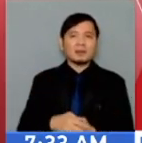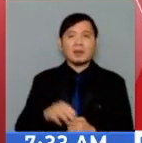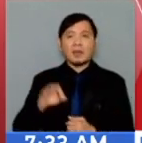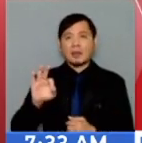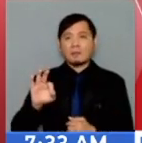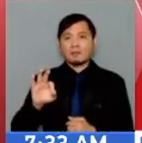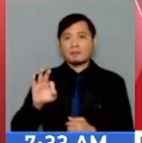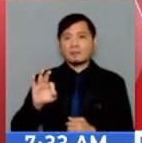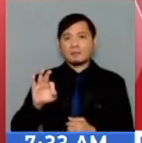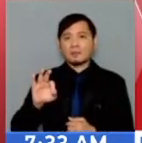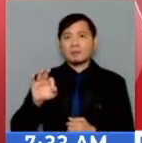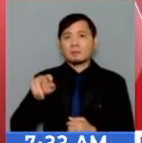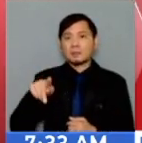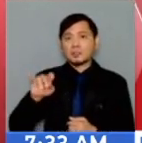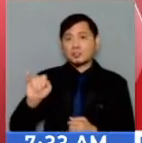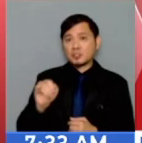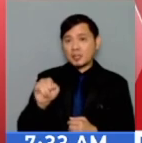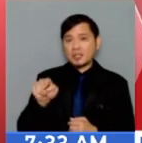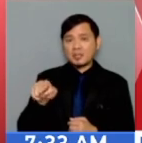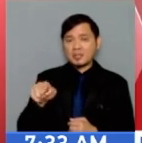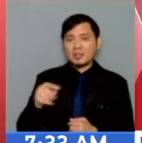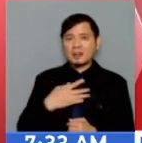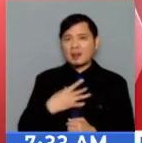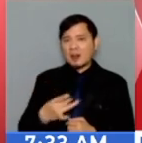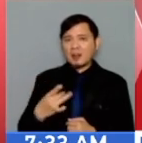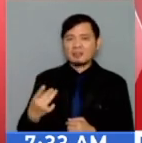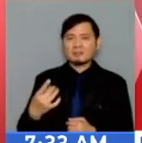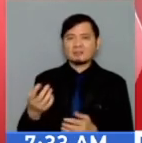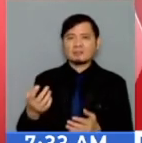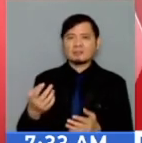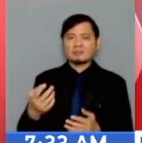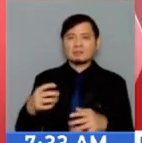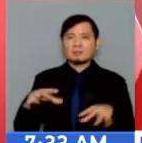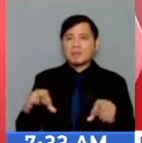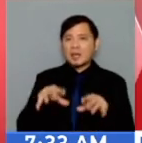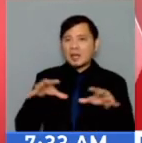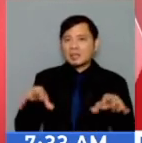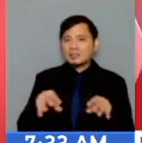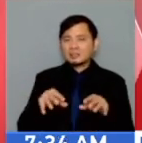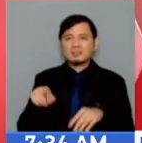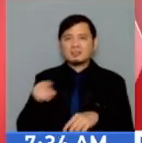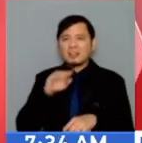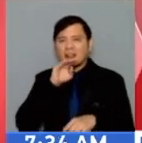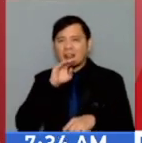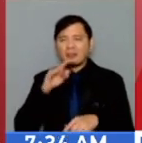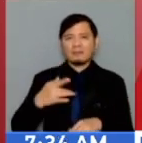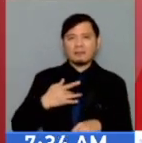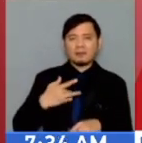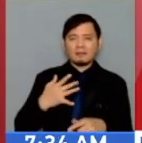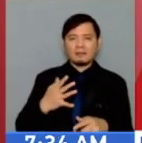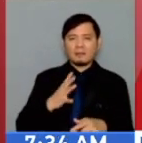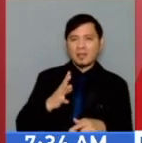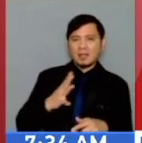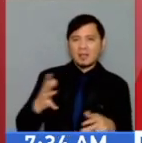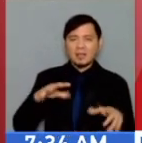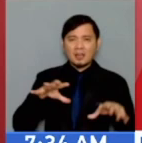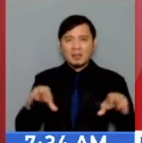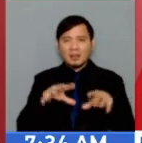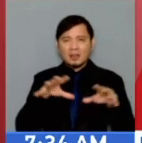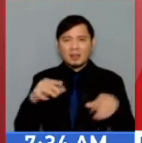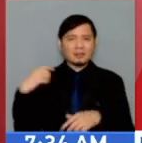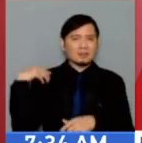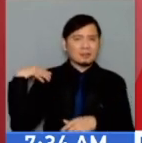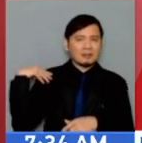ako naman, sabi niya, kahit pagod ako, mamasahihin ko yun sa likod, sa braso. And at the